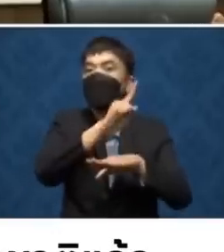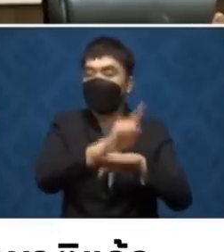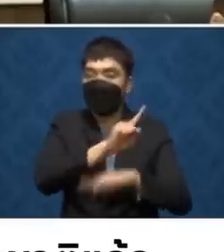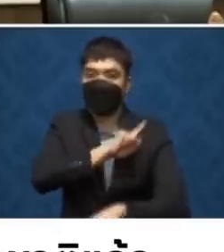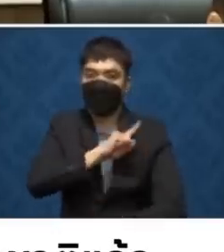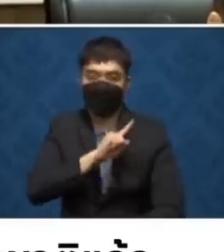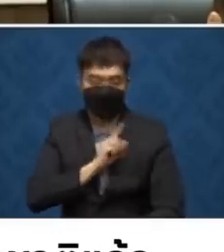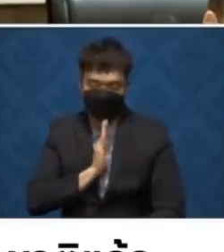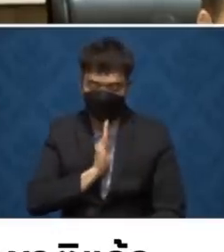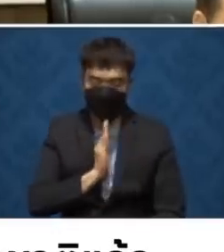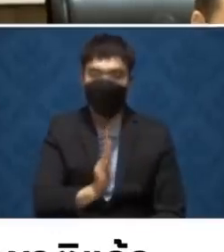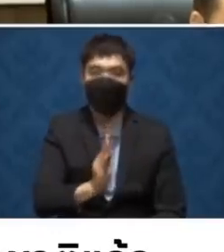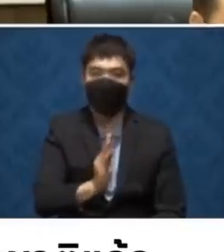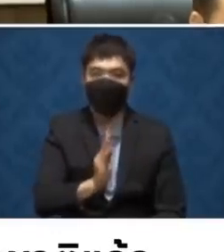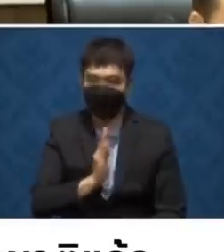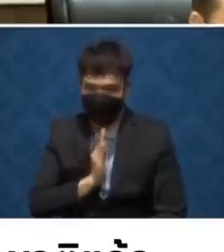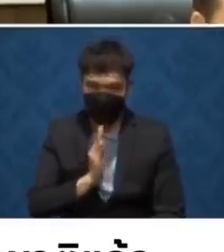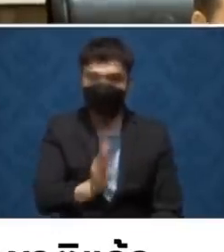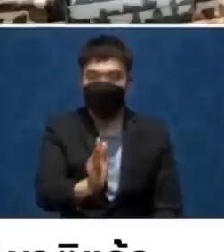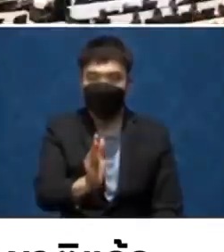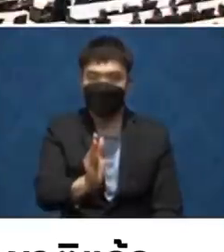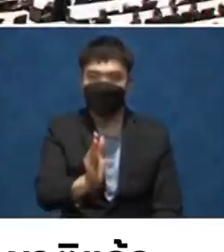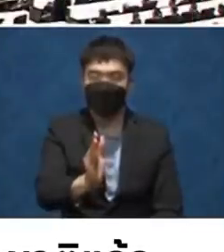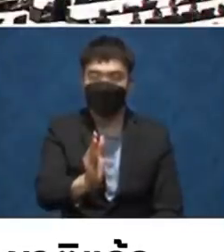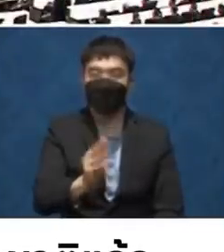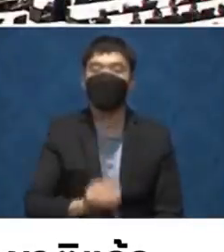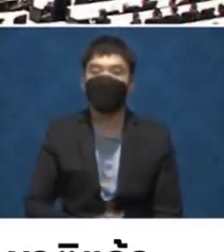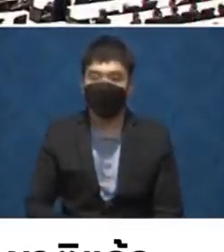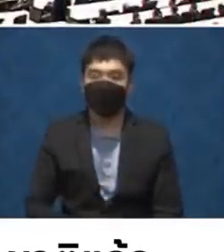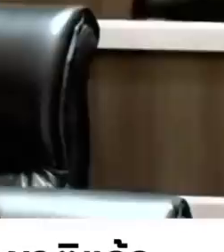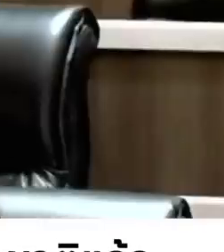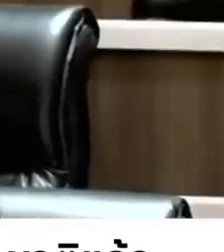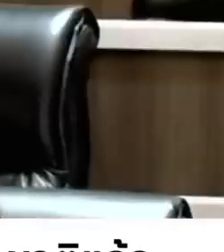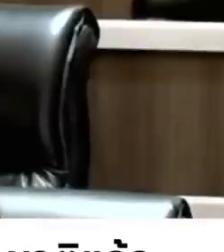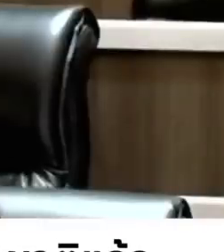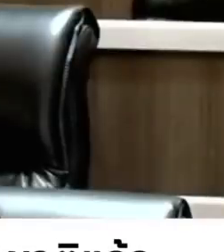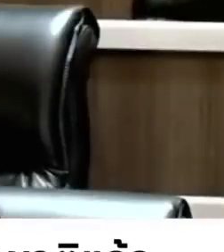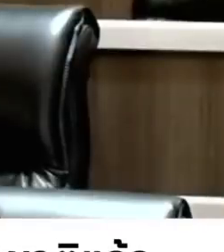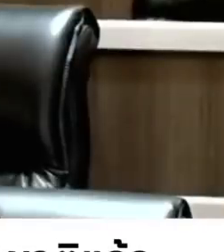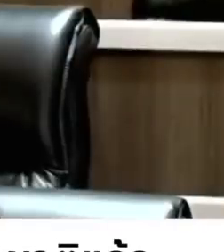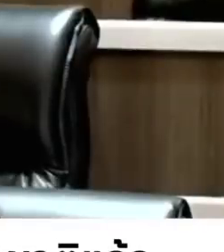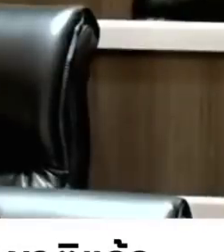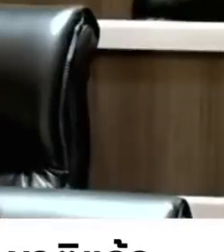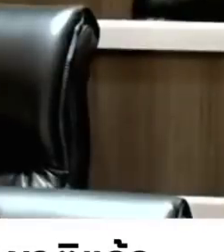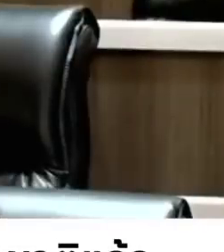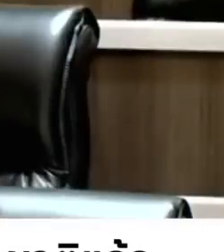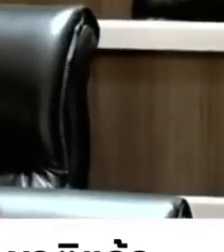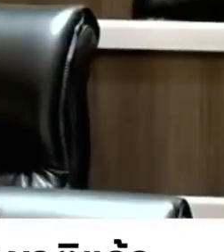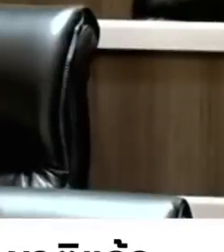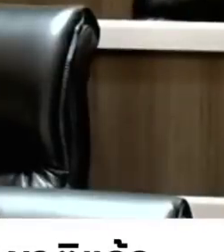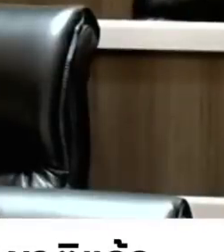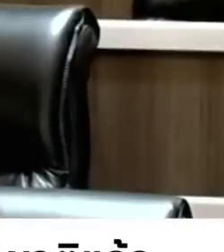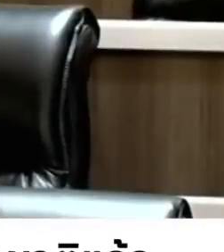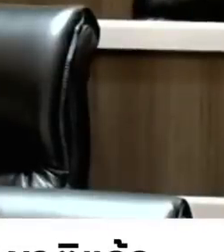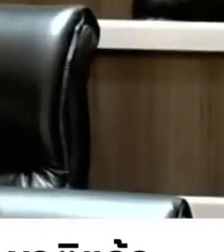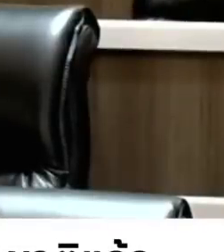วาระไปทั้งหมดแล้วตามแนวทางของพรรคต้องมีการประชุมเพื่อเลือกกรรมการบริหารพรรคชุดใหม่ตามเวลาด้วยนะคะทีนี้มีการ